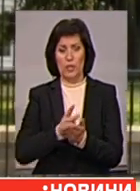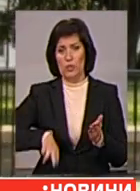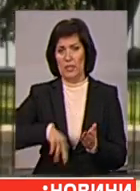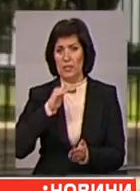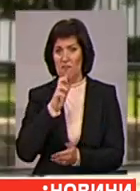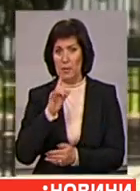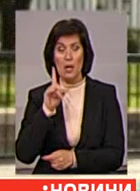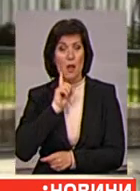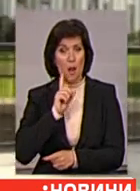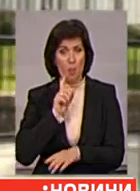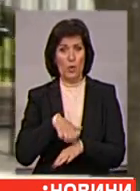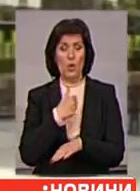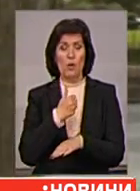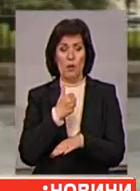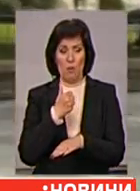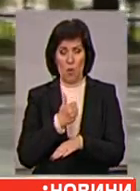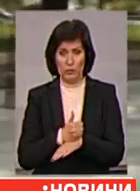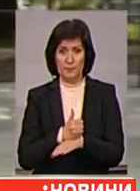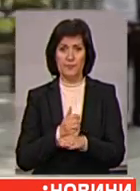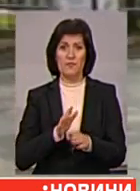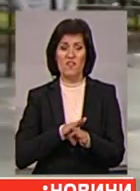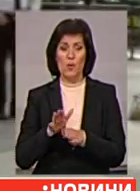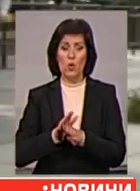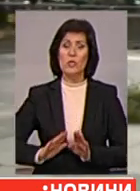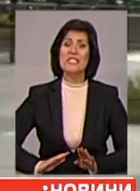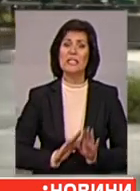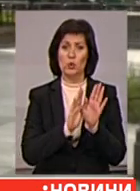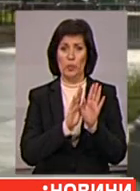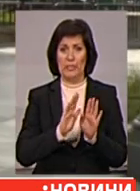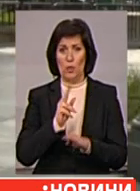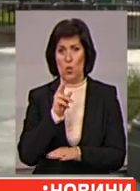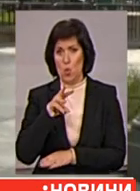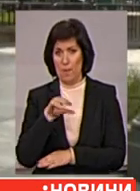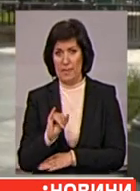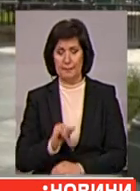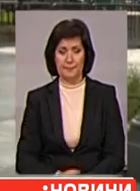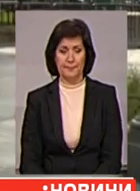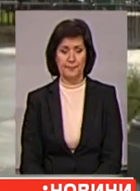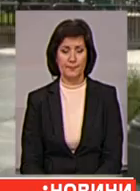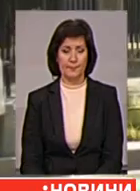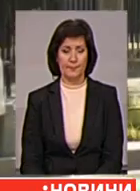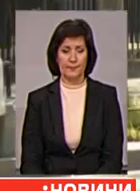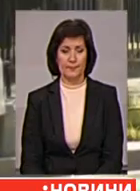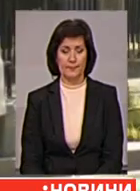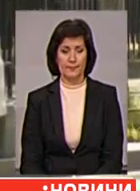А поки що обов'язки очільника бюро виконує заступник Джеймса Комі Ендрю МакКейб. Анна Романовська, новини на Першому.